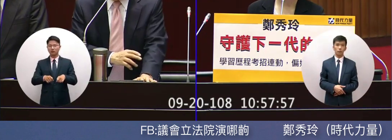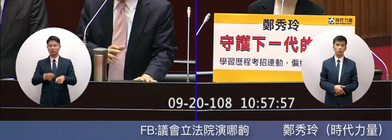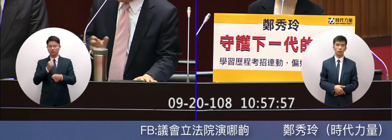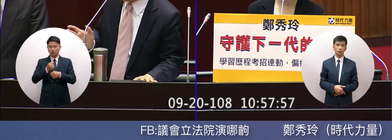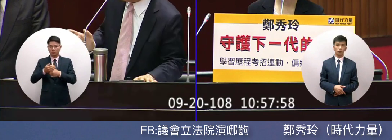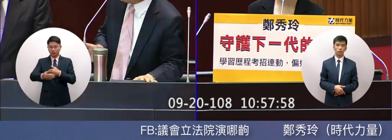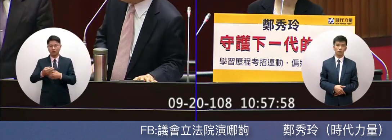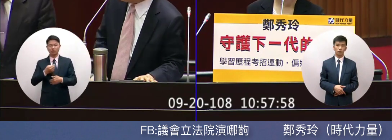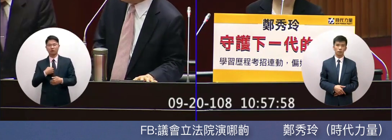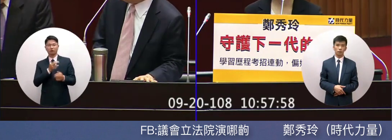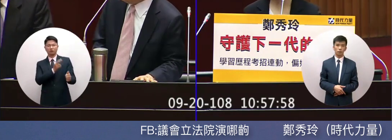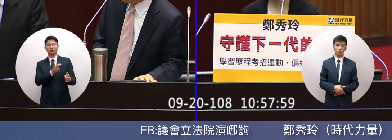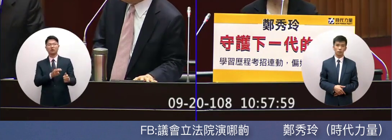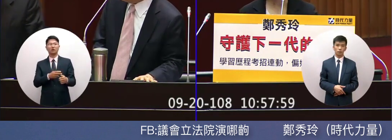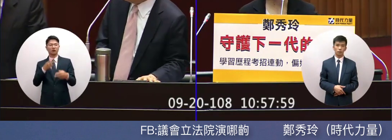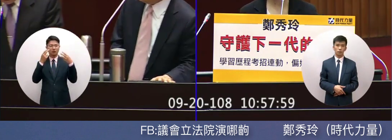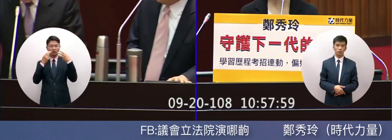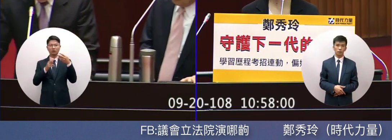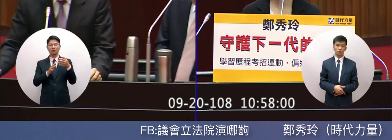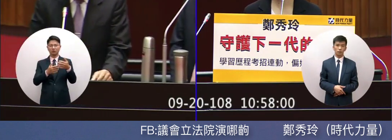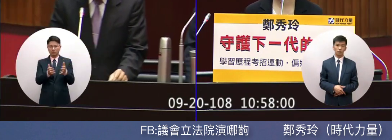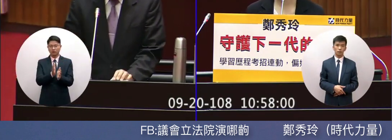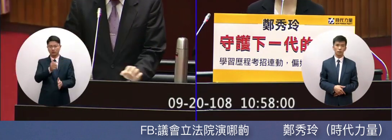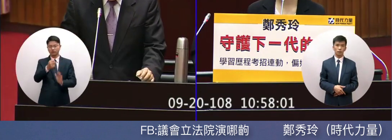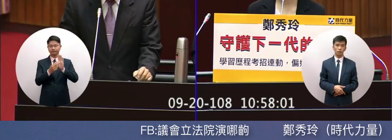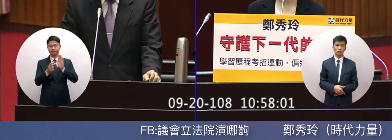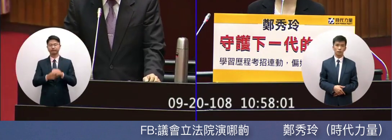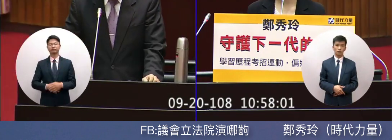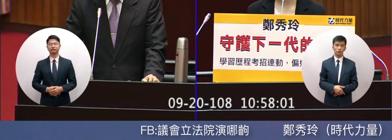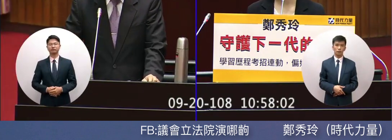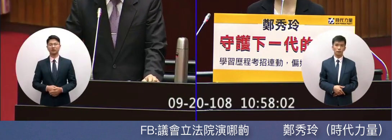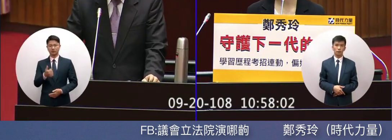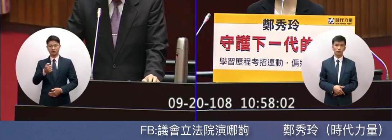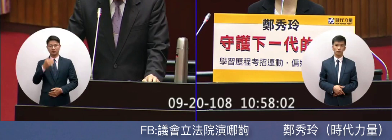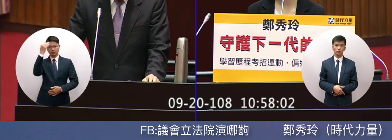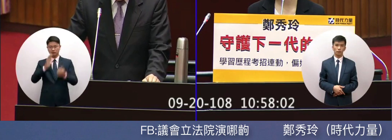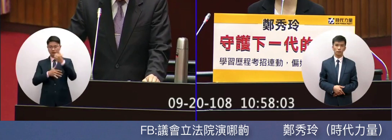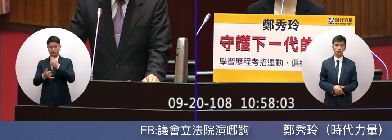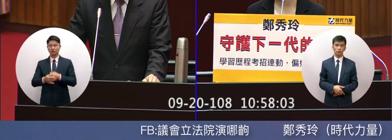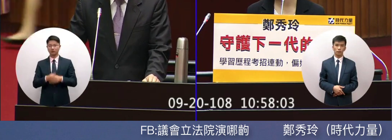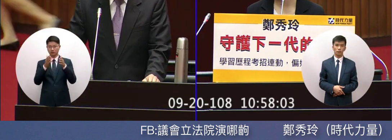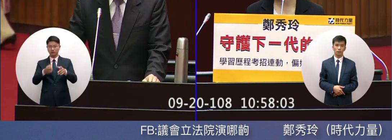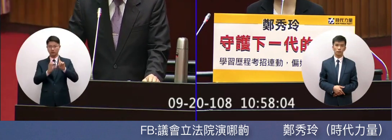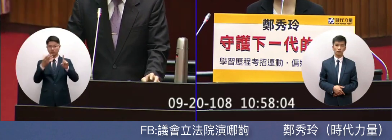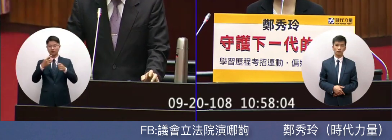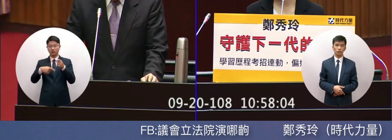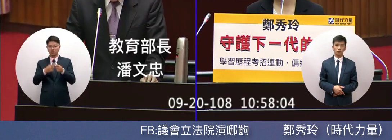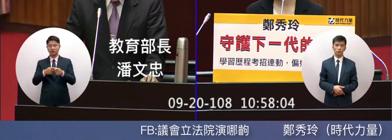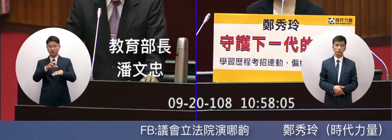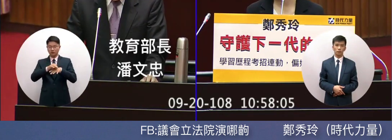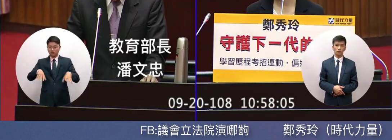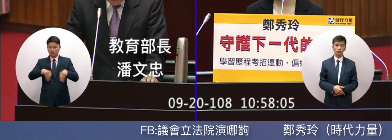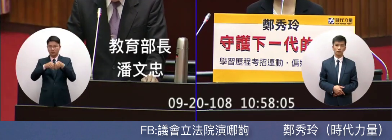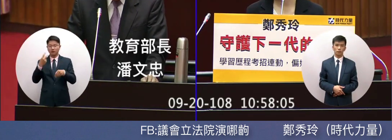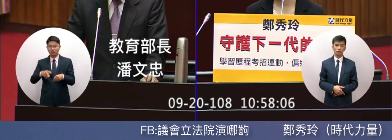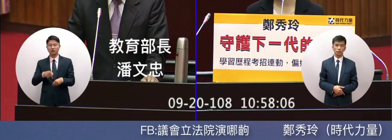情形，我请潘部长说明一下。 是，谢谢郑委员哦。那么对于108课纲还有大学考招的关心跟刚才